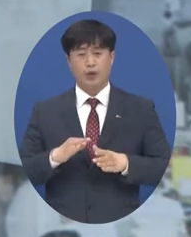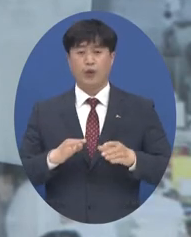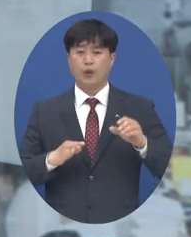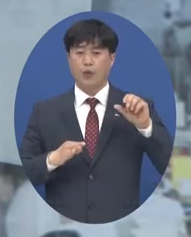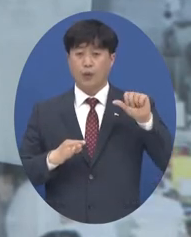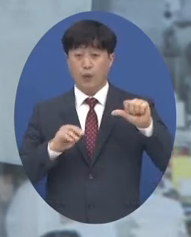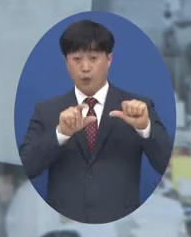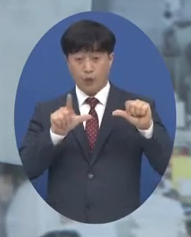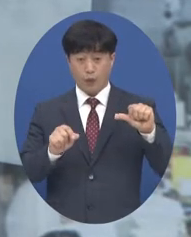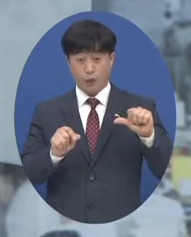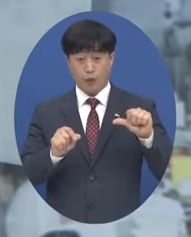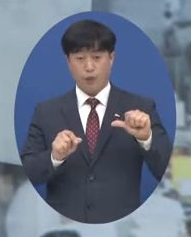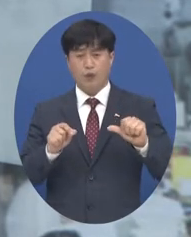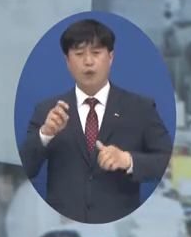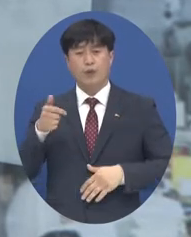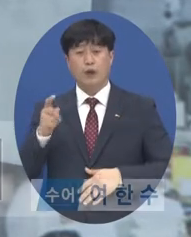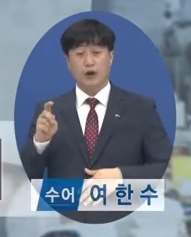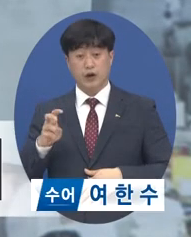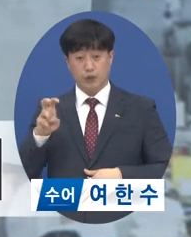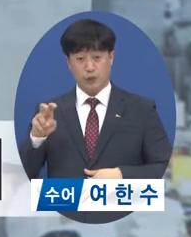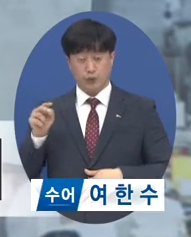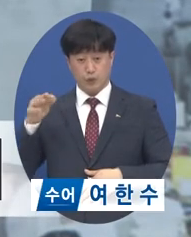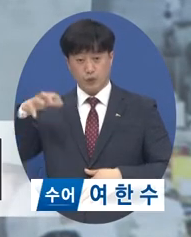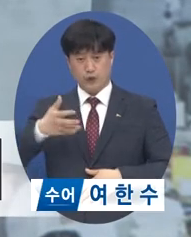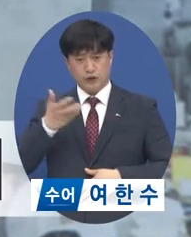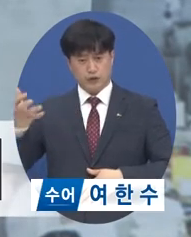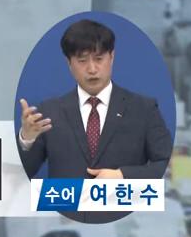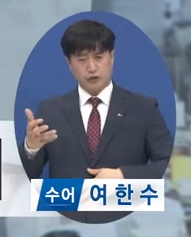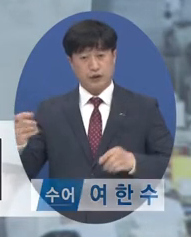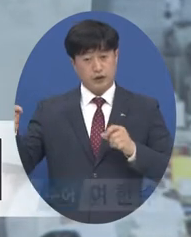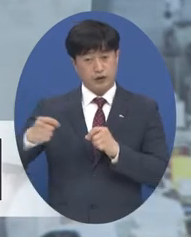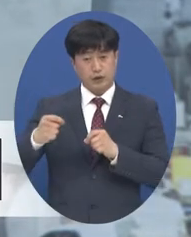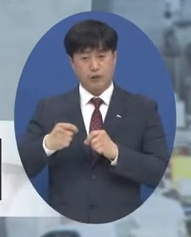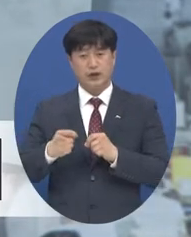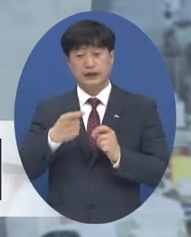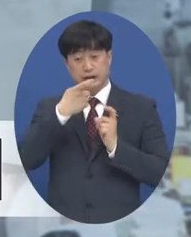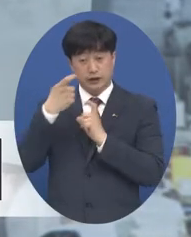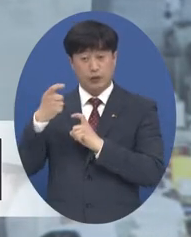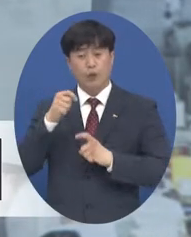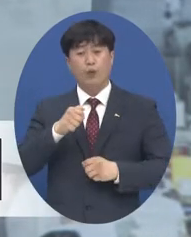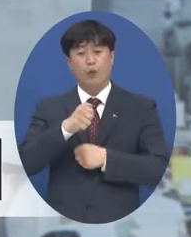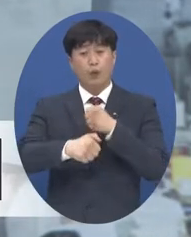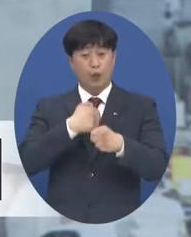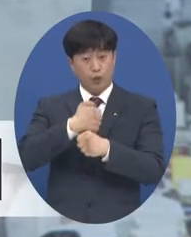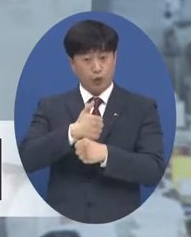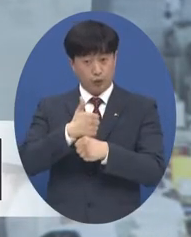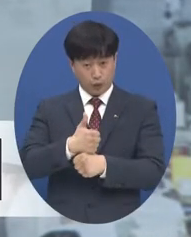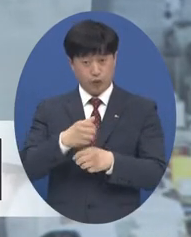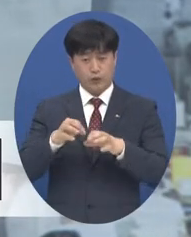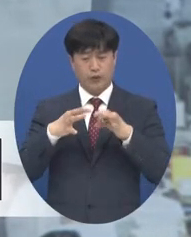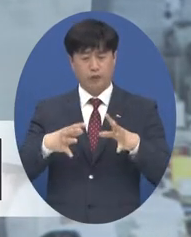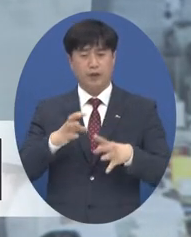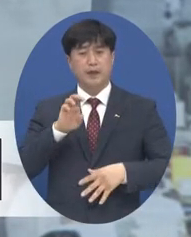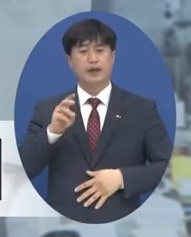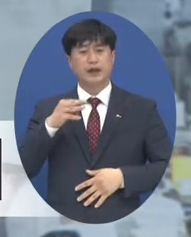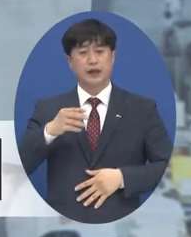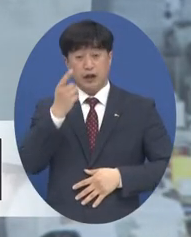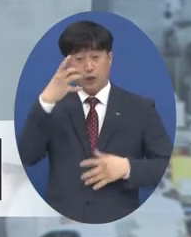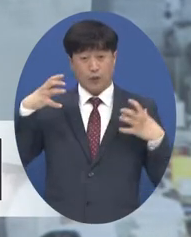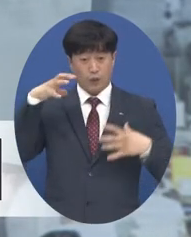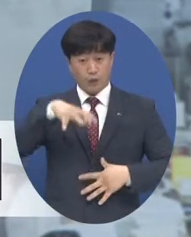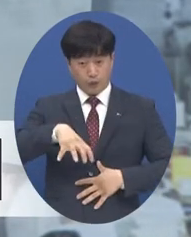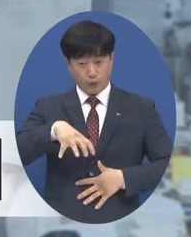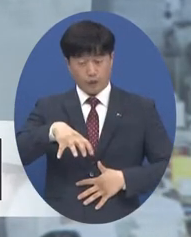경기도가 오는 5월 광교 신청사로 이전을 앞두고 있는데요. 이를 기념해 55년 동안의 팔달 청사 시대를 추억할 수